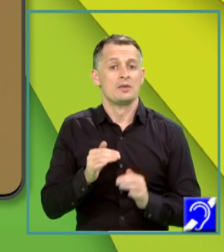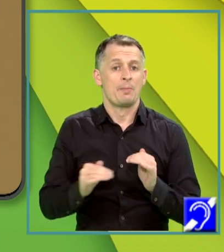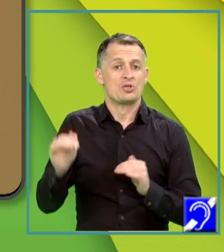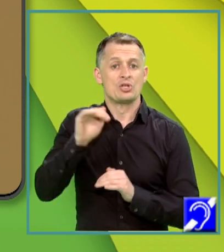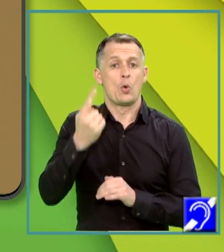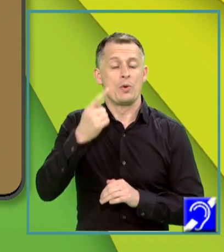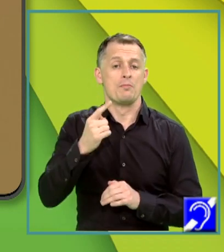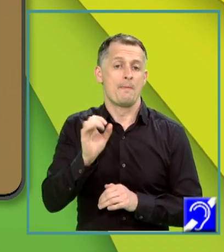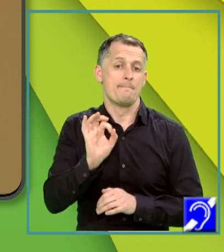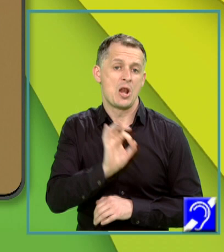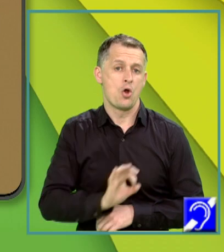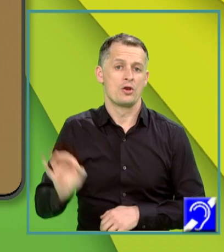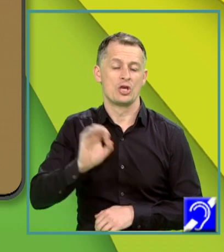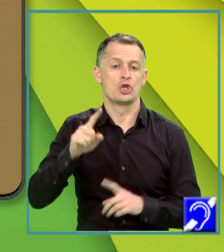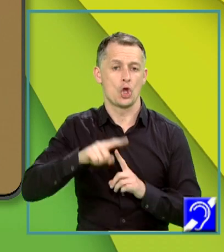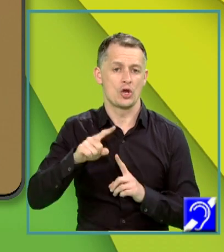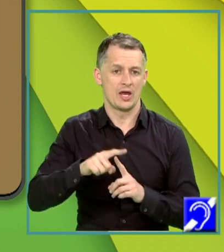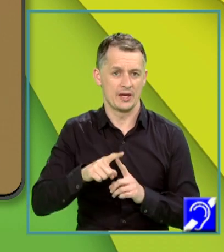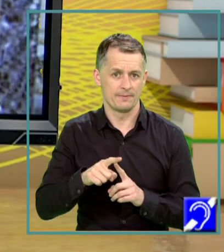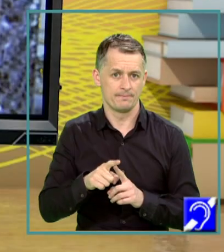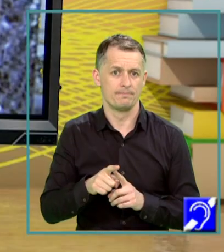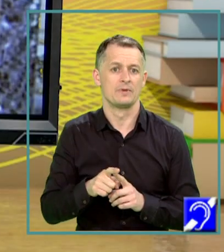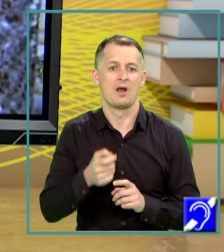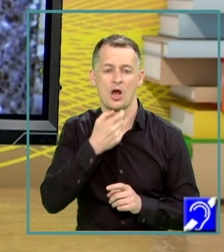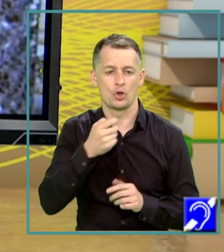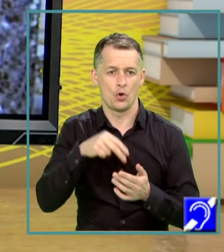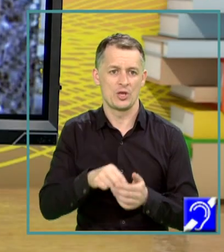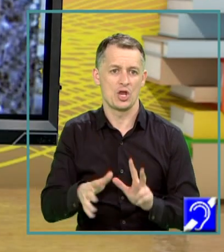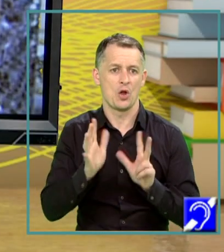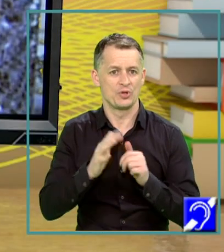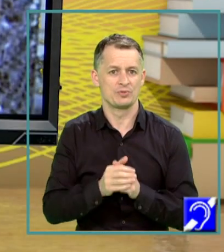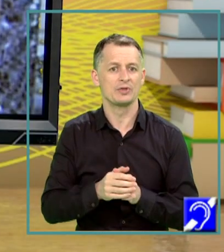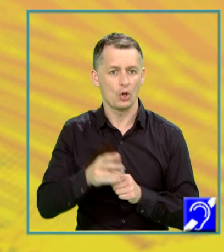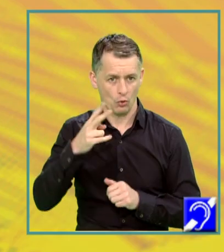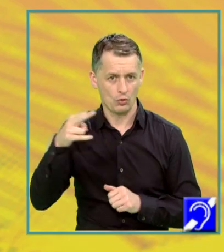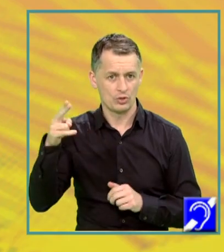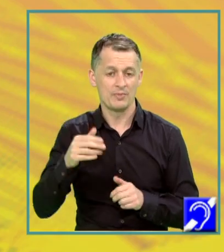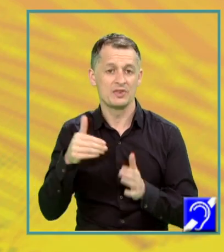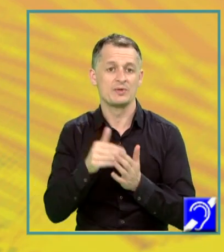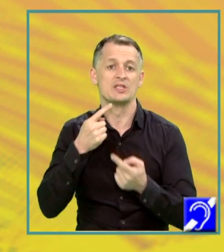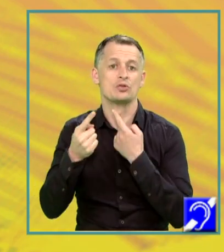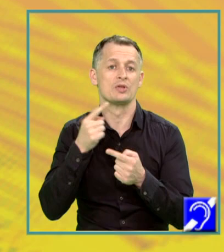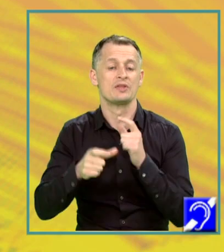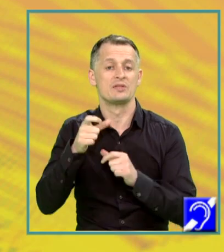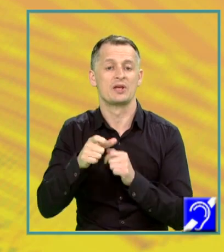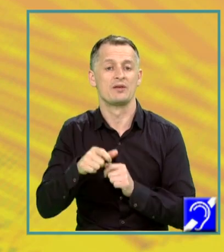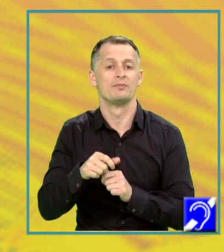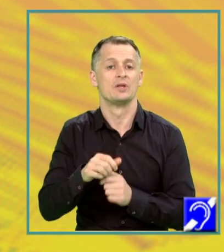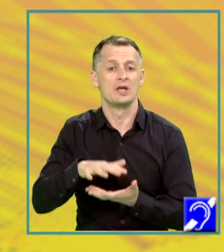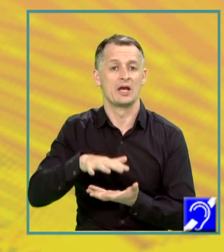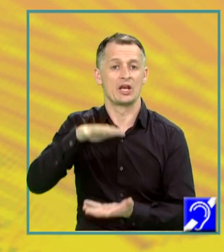asta la nivelul anului 2018 mergând mai departe trebuie să discutăm și despre creșterea animalelor